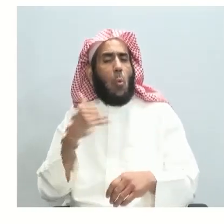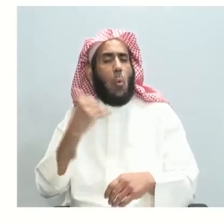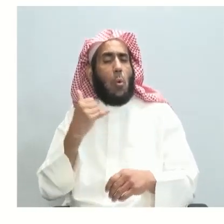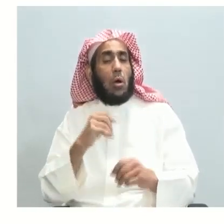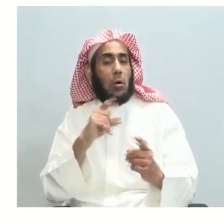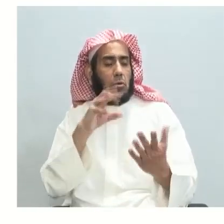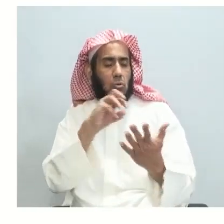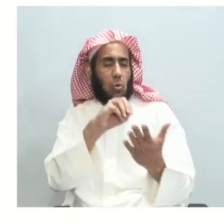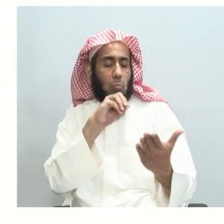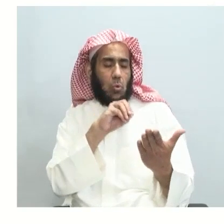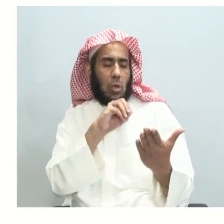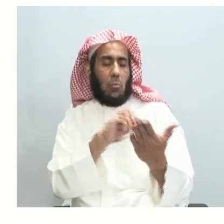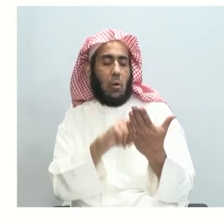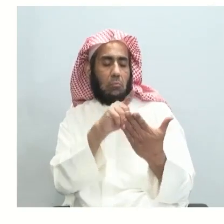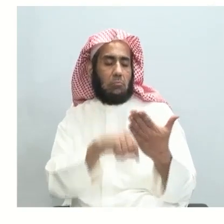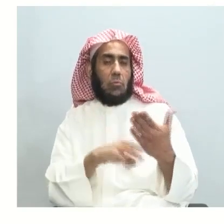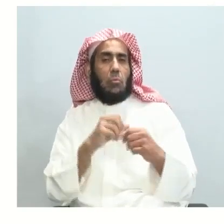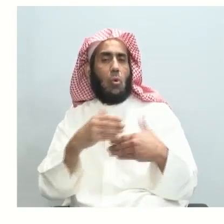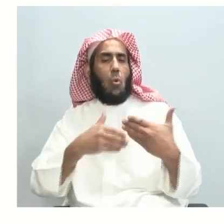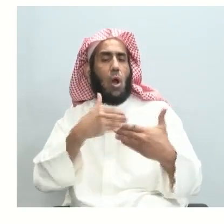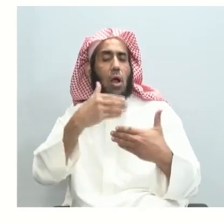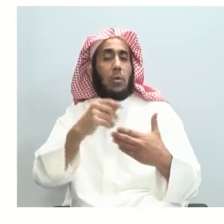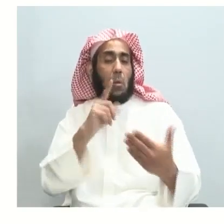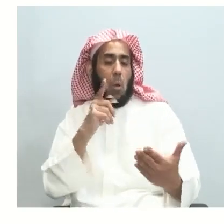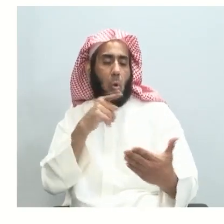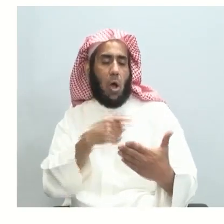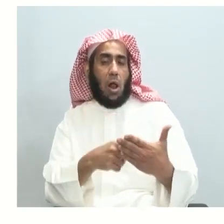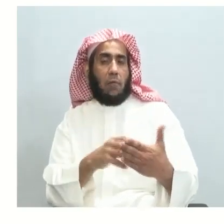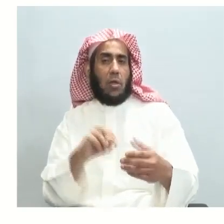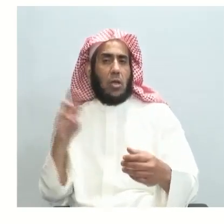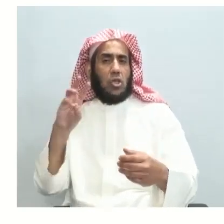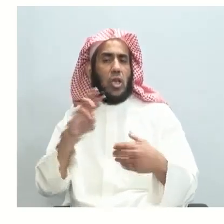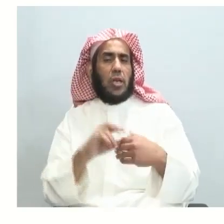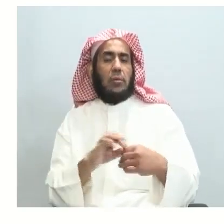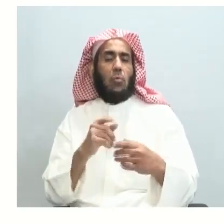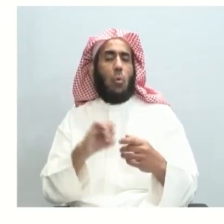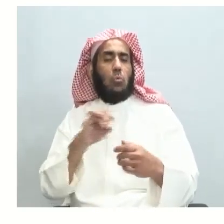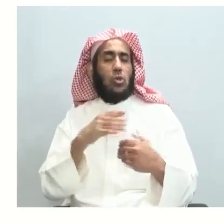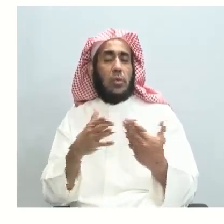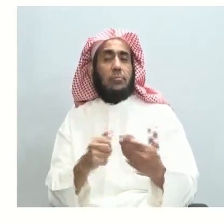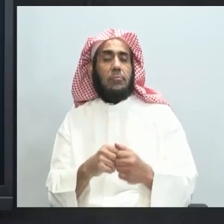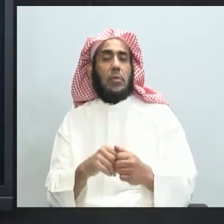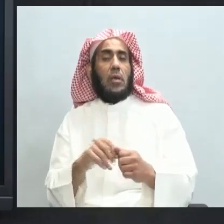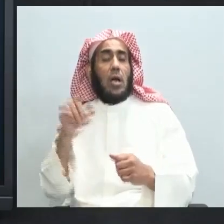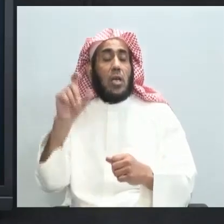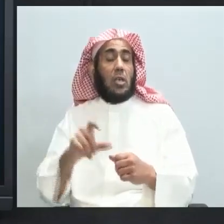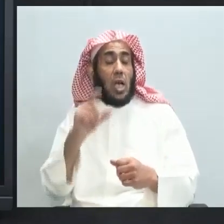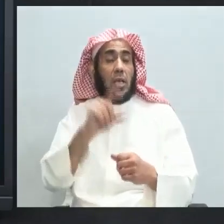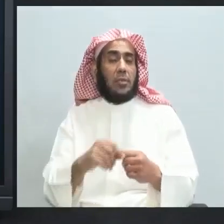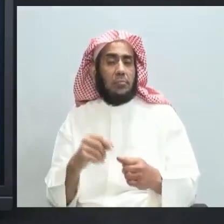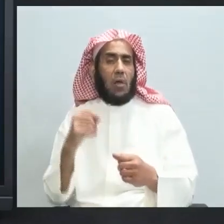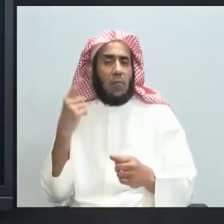المحتوى على مواقع التواصل الاجتماعي لمواكبه ما يقال فيها عن المنشاه ومنتجاتها كما اننا كاشخاص